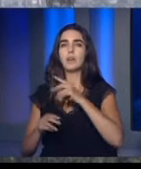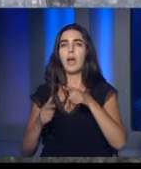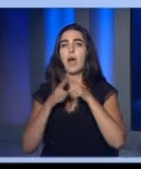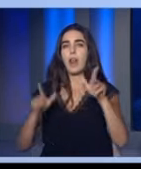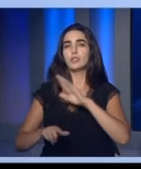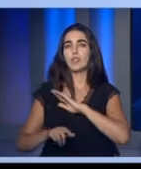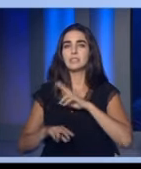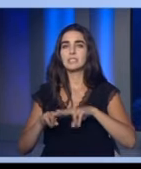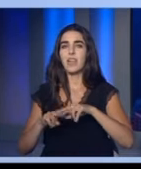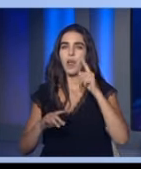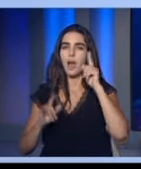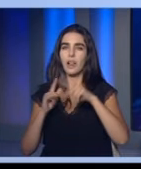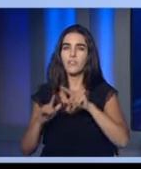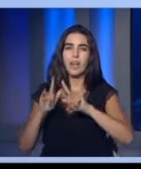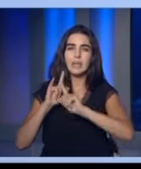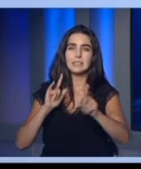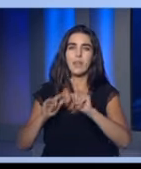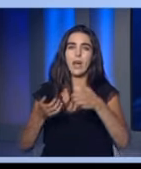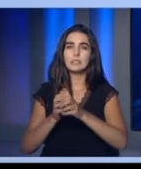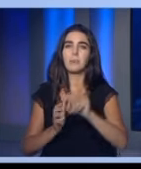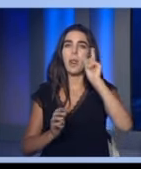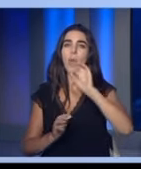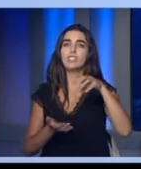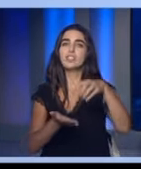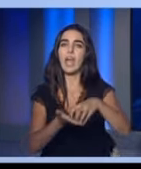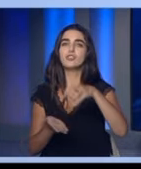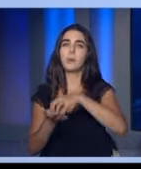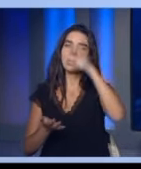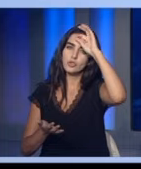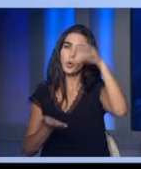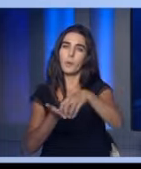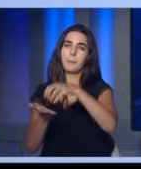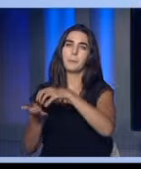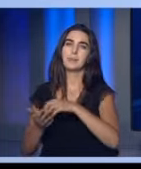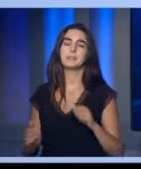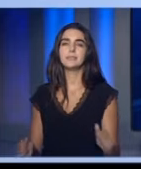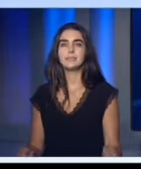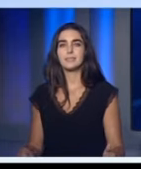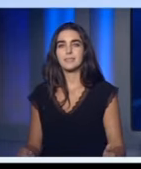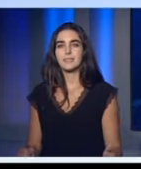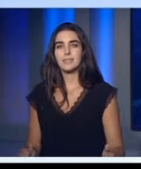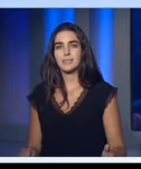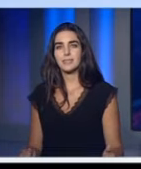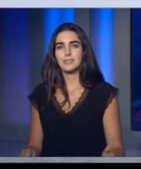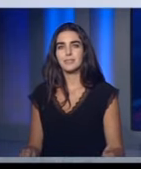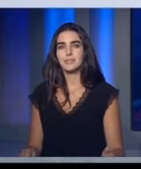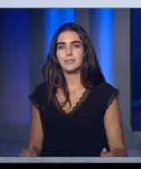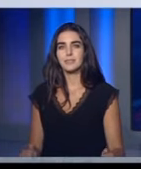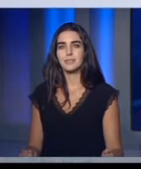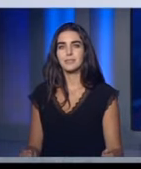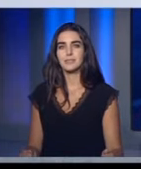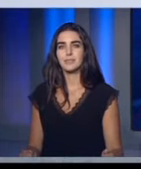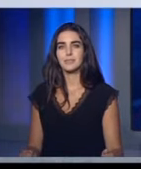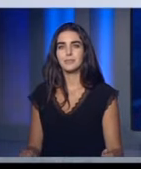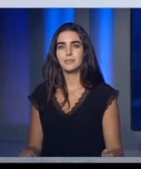والنقورة. كذلك حلق الطيران الاستطلاعي الإسرائيلي فوق قرى القطاعين الغربي والأوسط. وأعلن الجيش الإسرائيلي